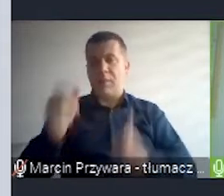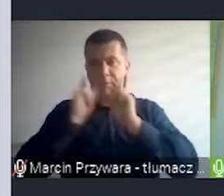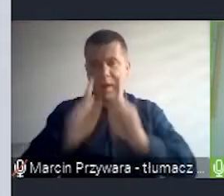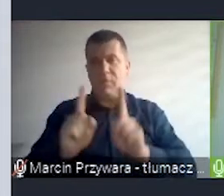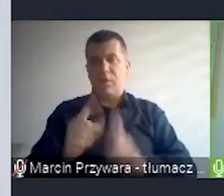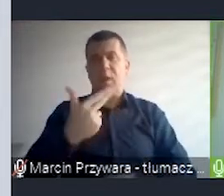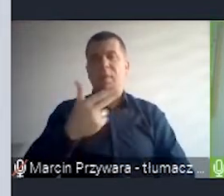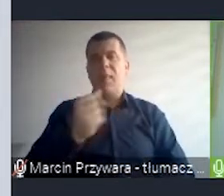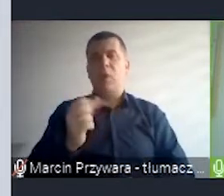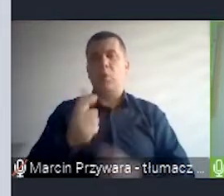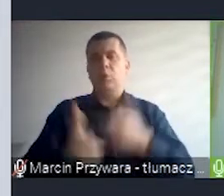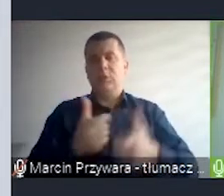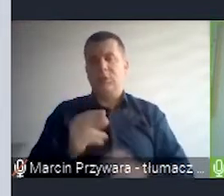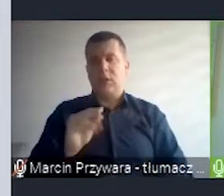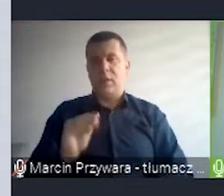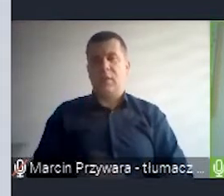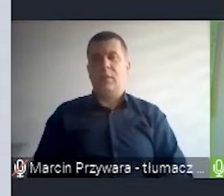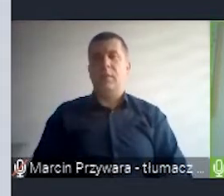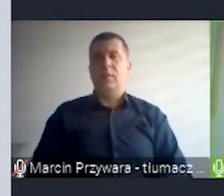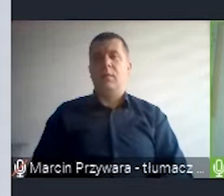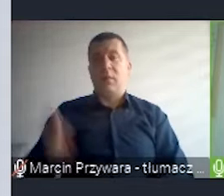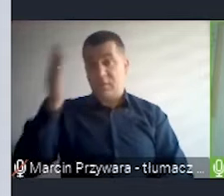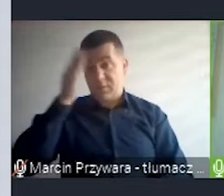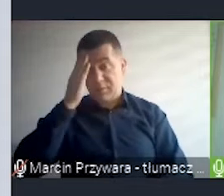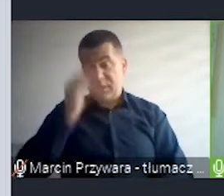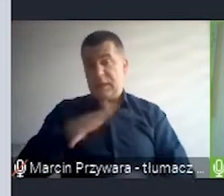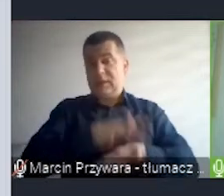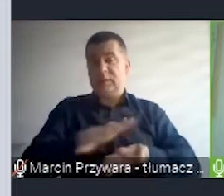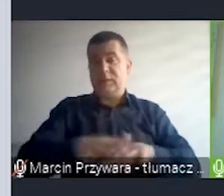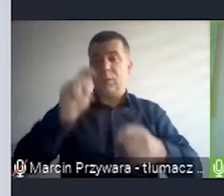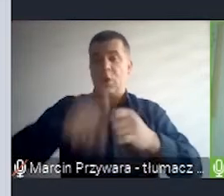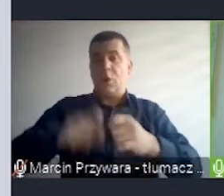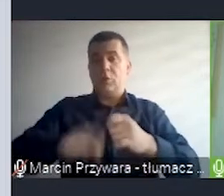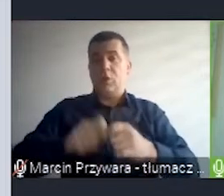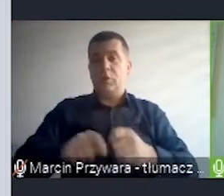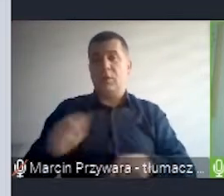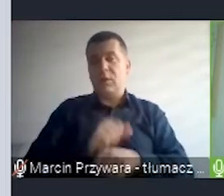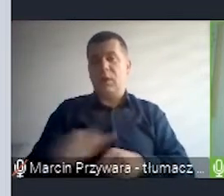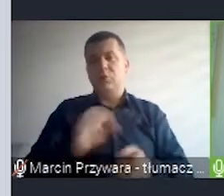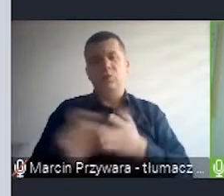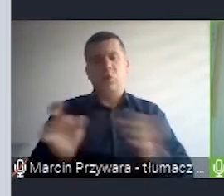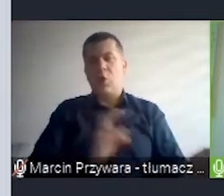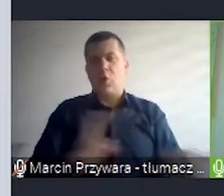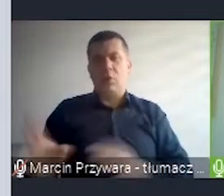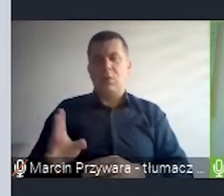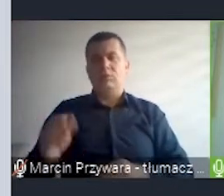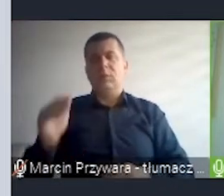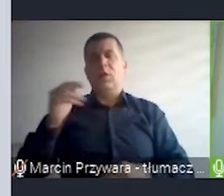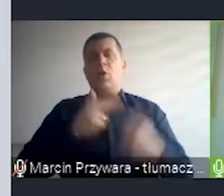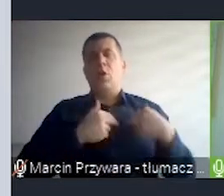nieprawidłowości i nadużycia i wiemy, że system kontroli jest odgórnie narzucony przez